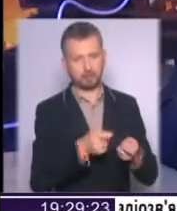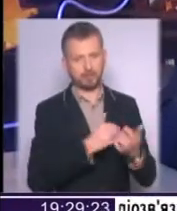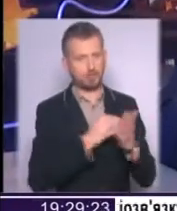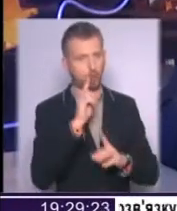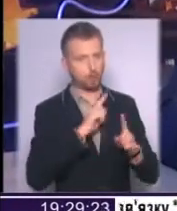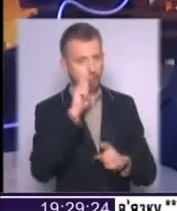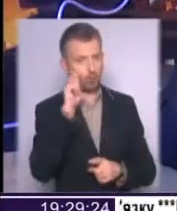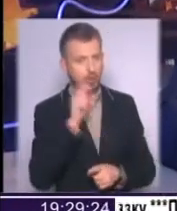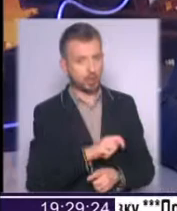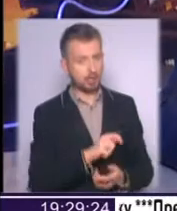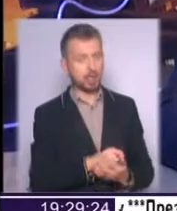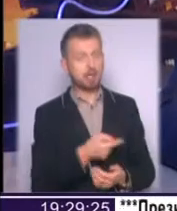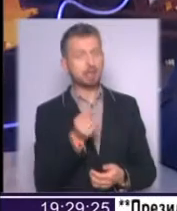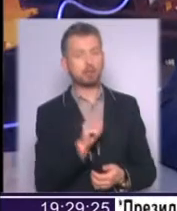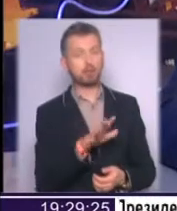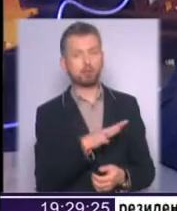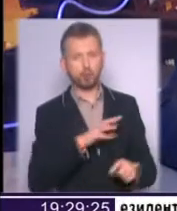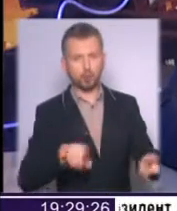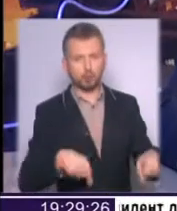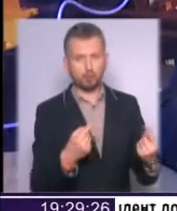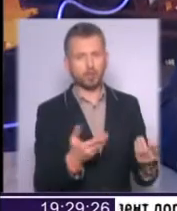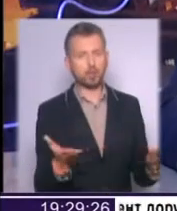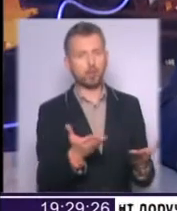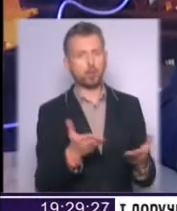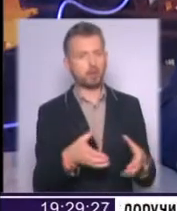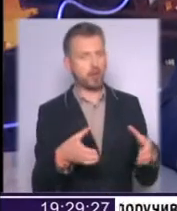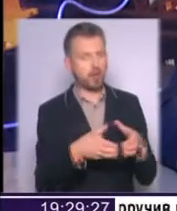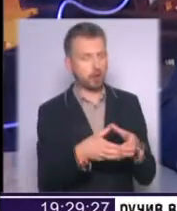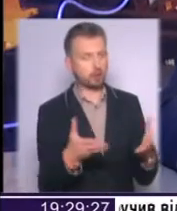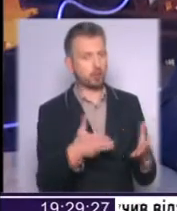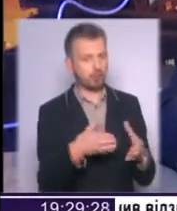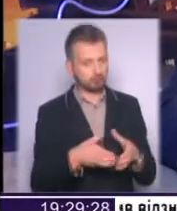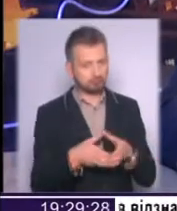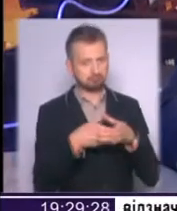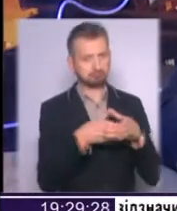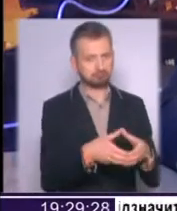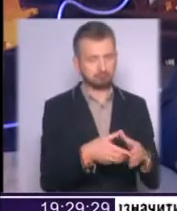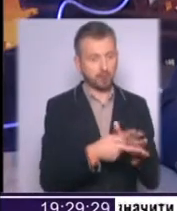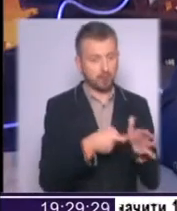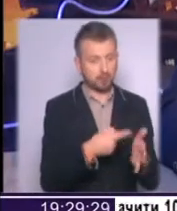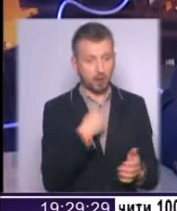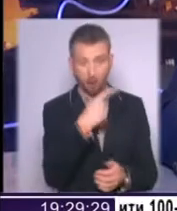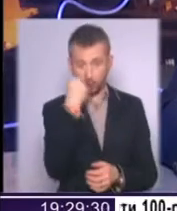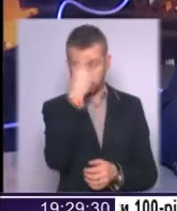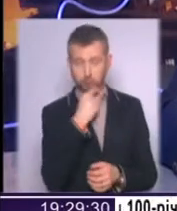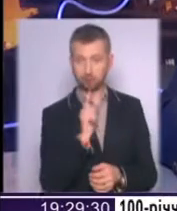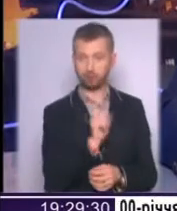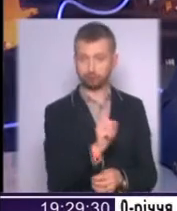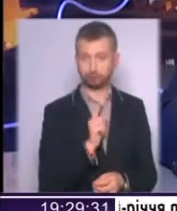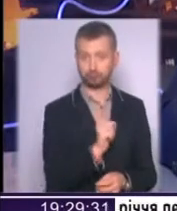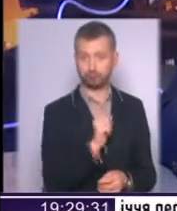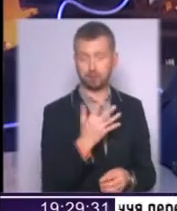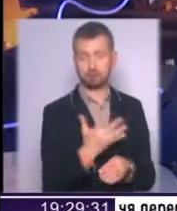України з тим, щоб було створено якусь делегацію, яка вийшла до шахтарів. Я до шахтарів особисто виходив, мабуть, 5 чи 6 разів